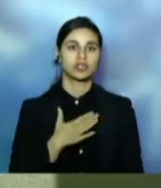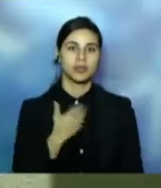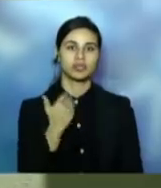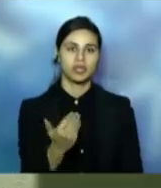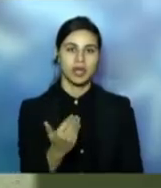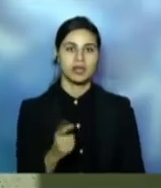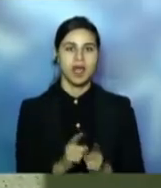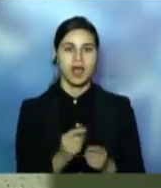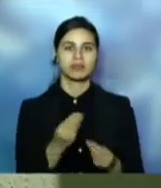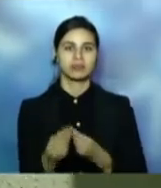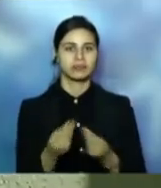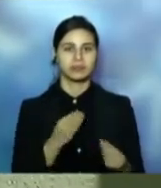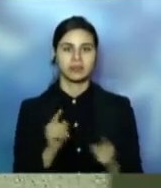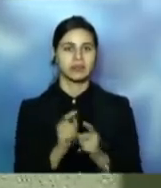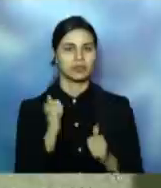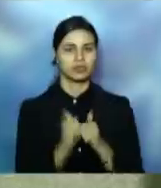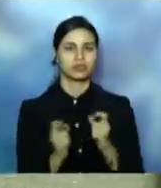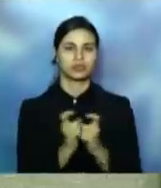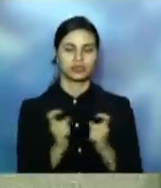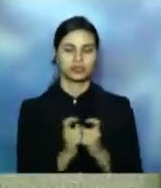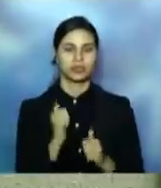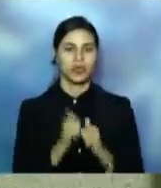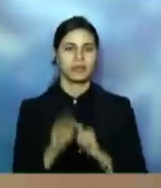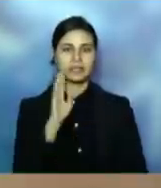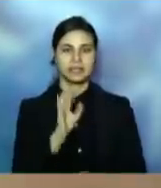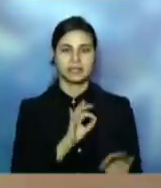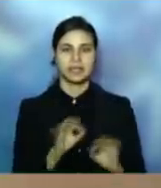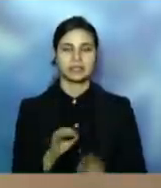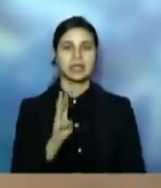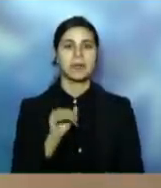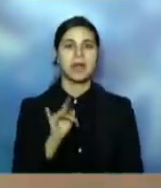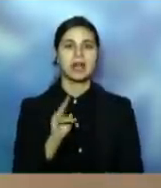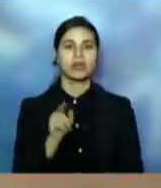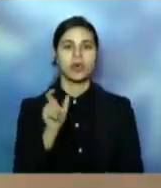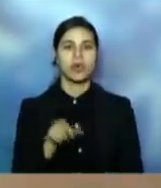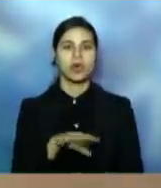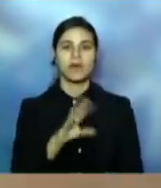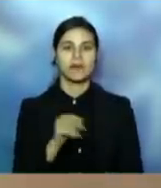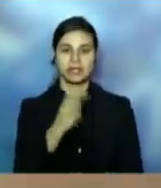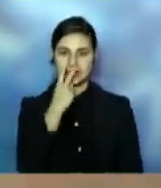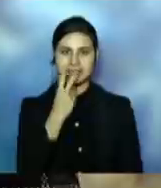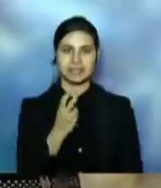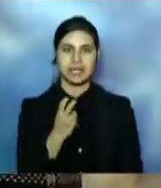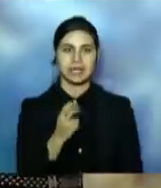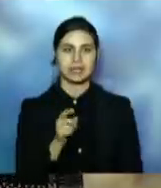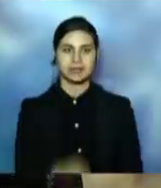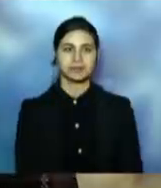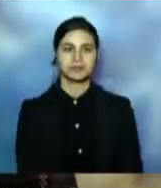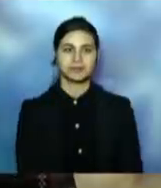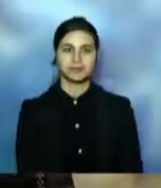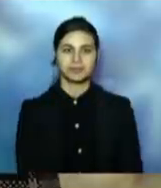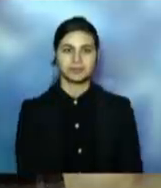შენი იყო. და ნუ აი სუ ესეთი ამბავია დილას. მარიკო, რომელიც არის ყველაზე ცელქი? მე